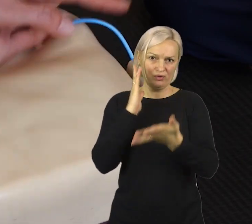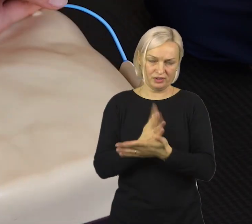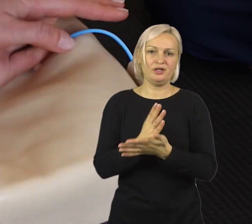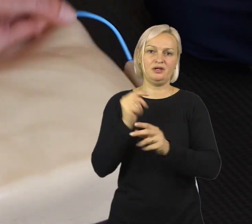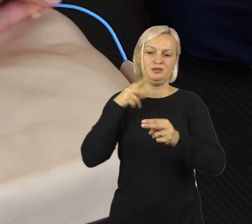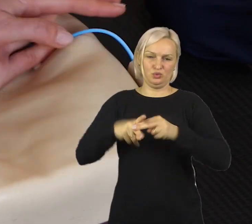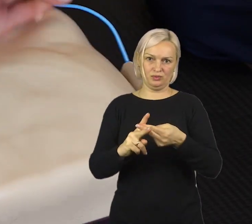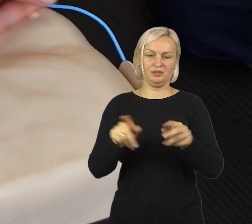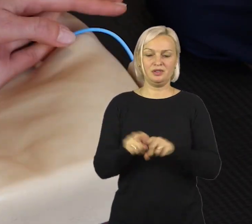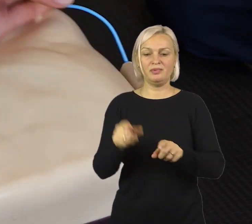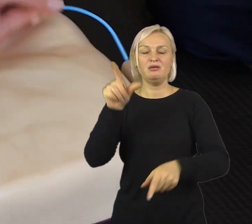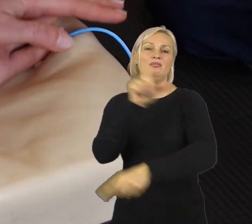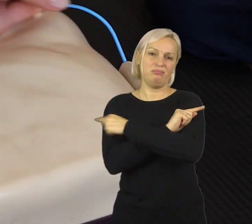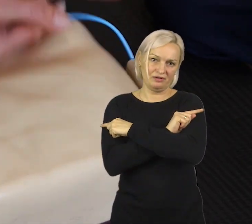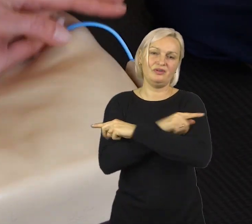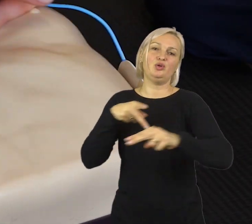jėgų.